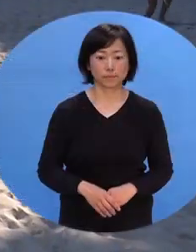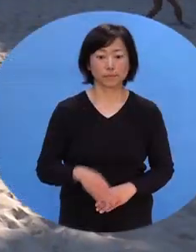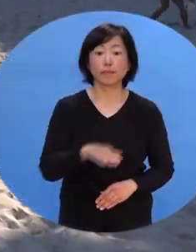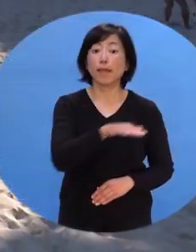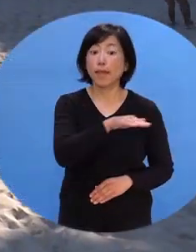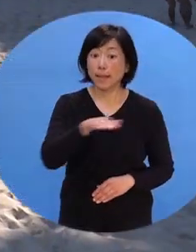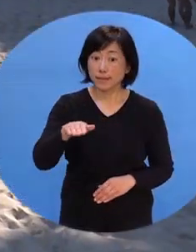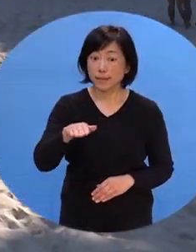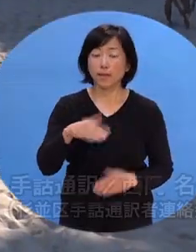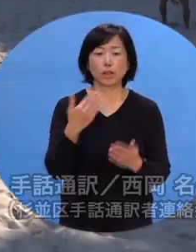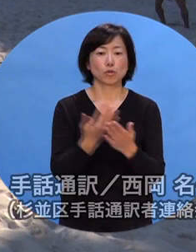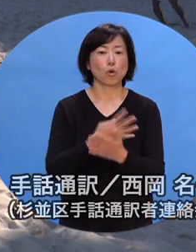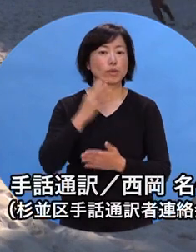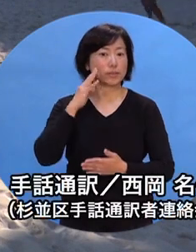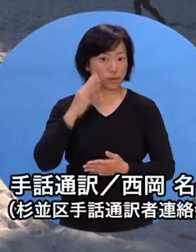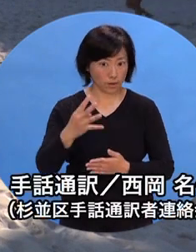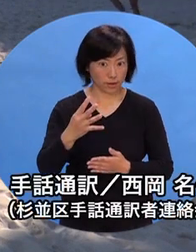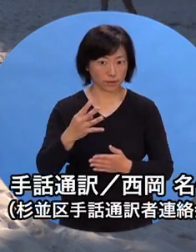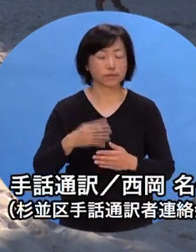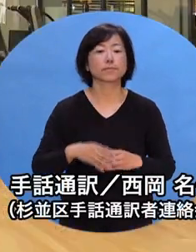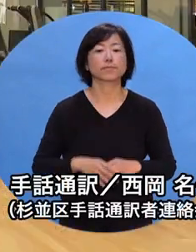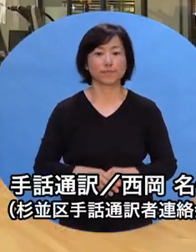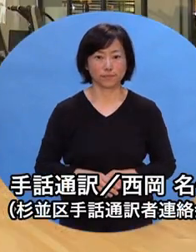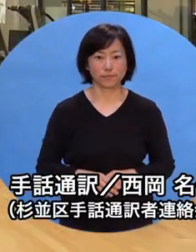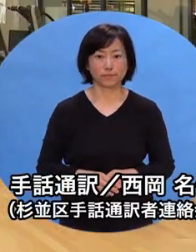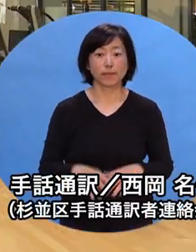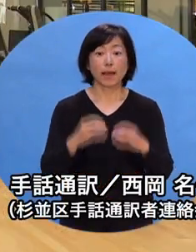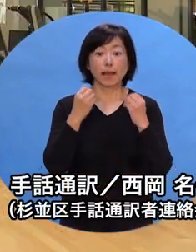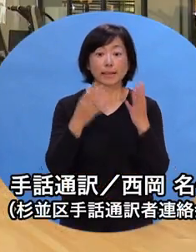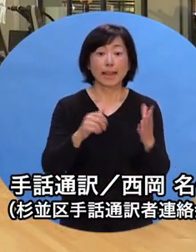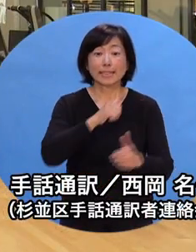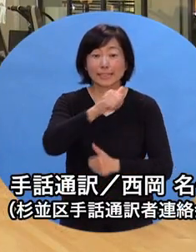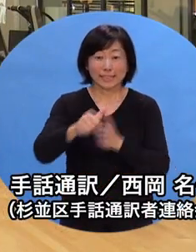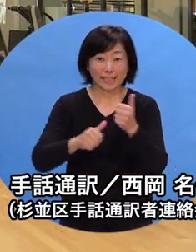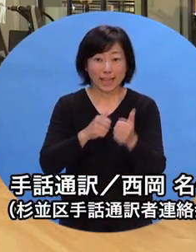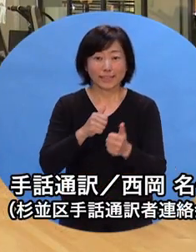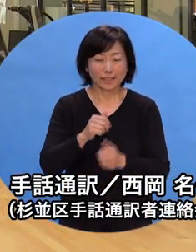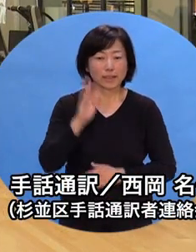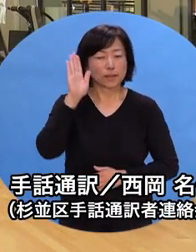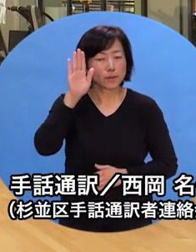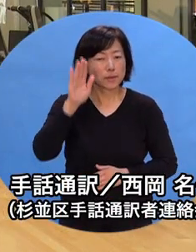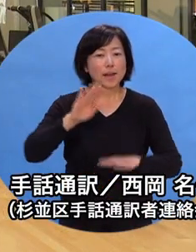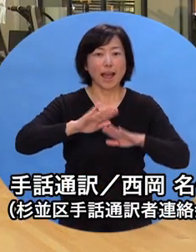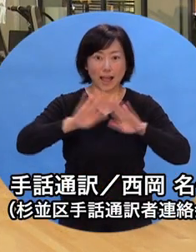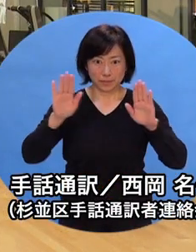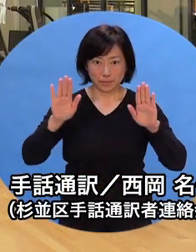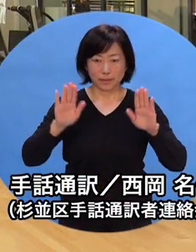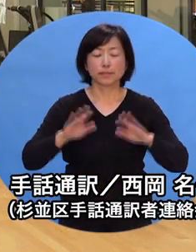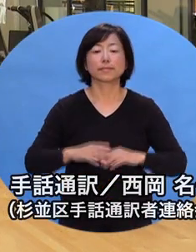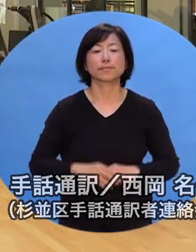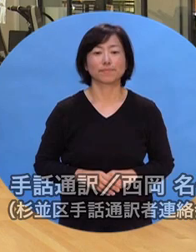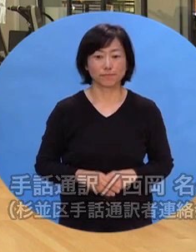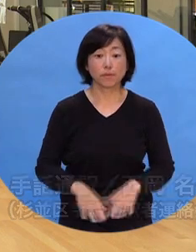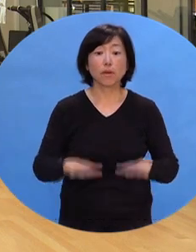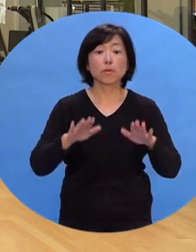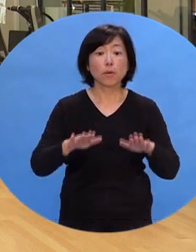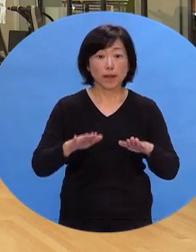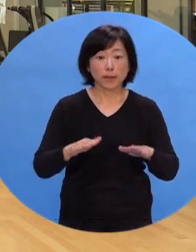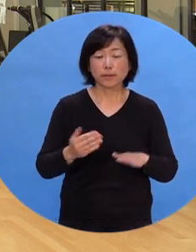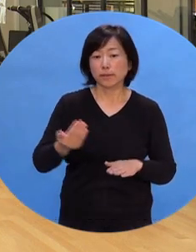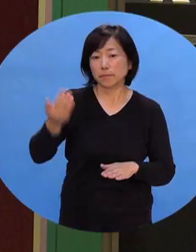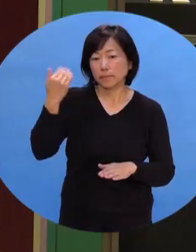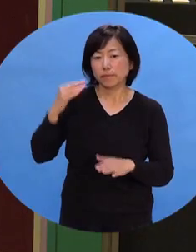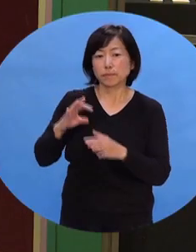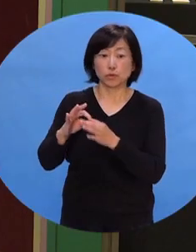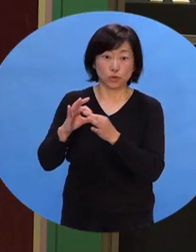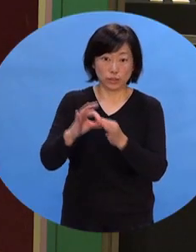平成も残すところあと4ヶ月。新しい時代がもうすぐ始まります。そこで今回は前